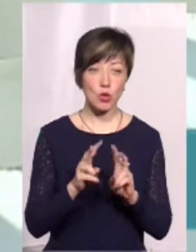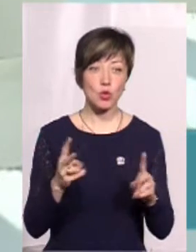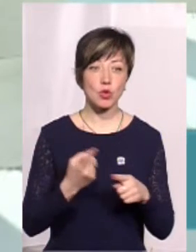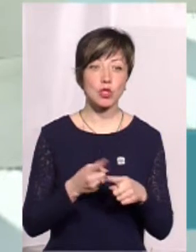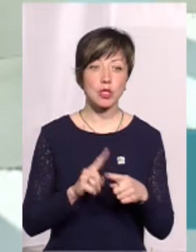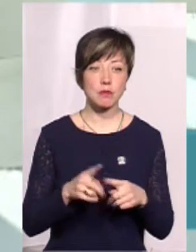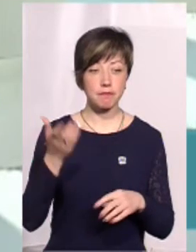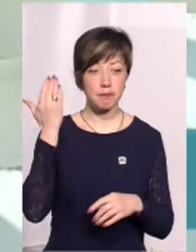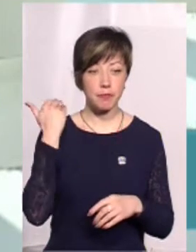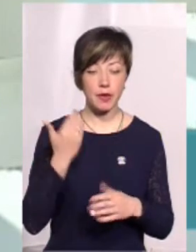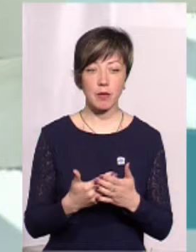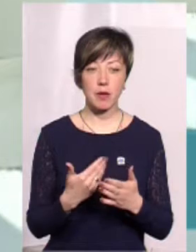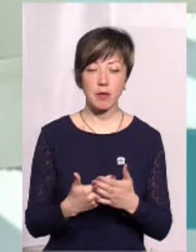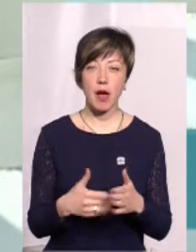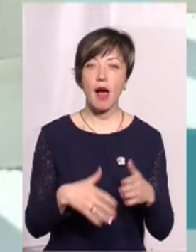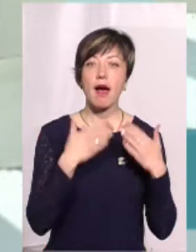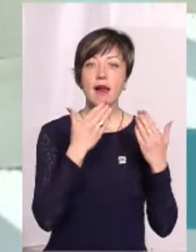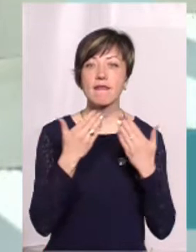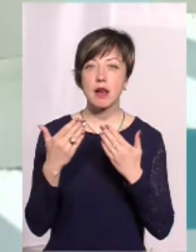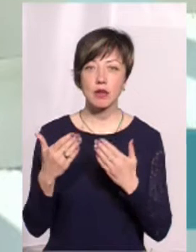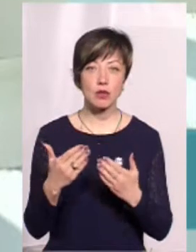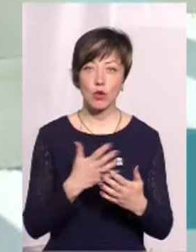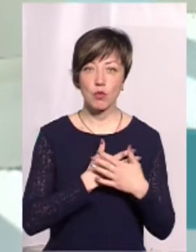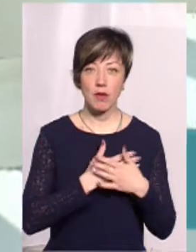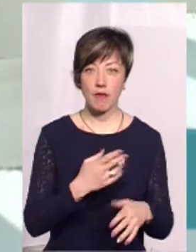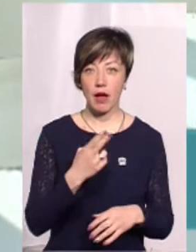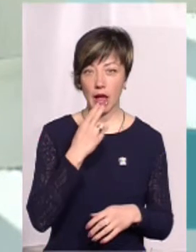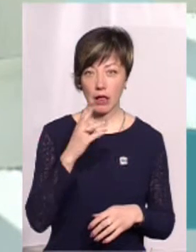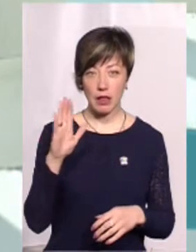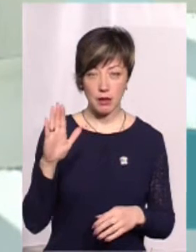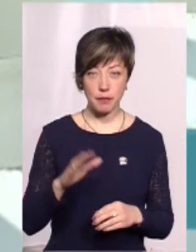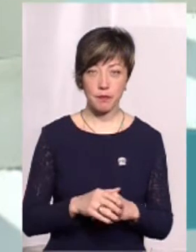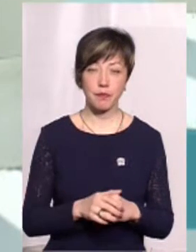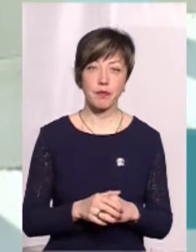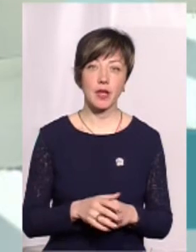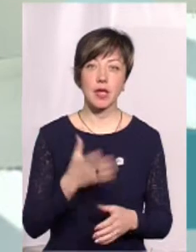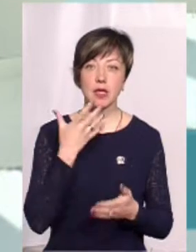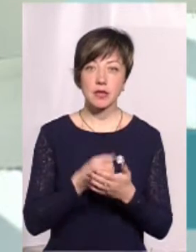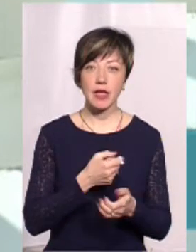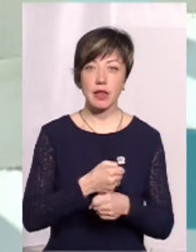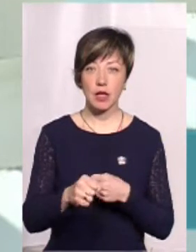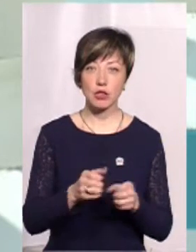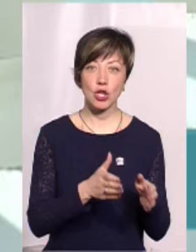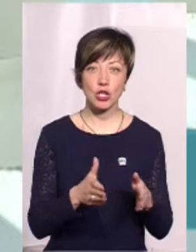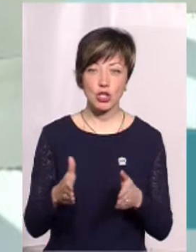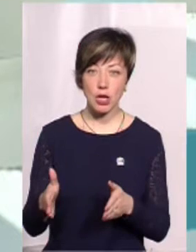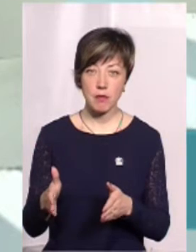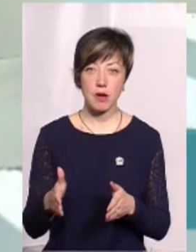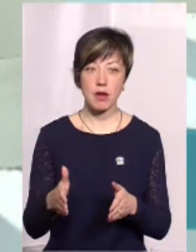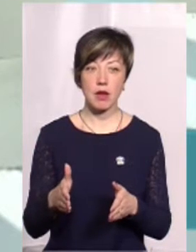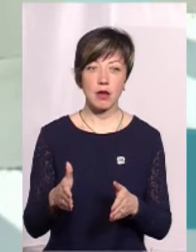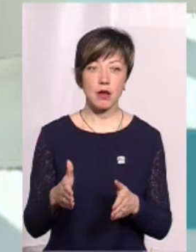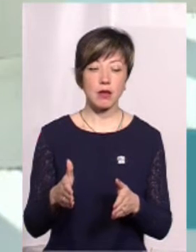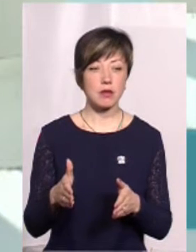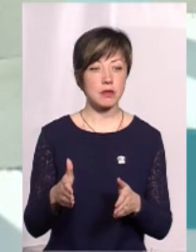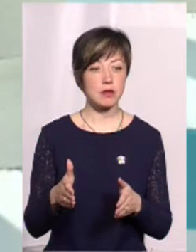ще пам'ятає, що, наприклад, референдуми страшенно любив Гітлер. Свій диктаторський режим, расистський режим,